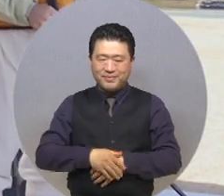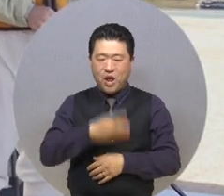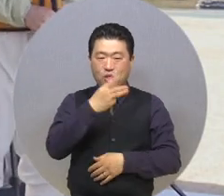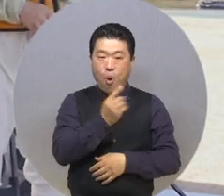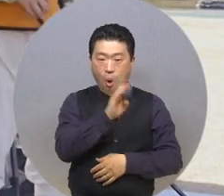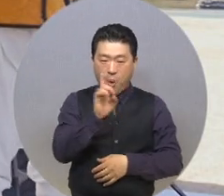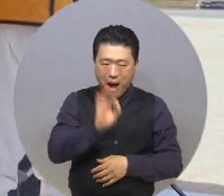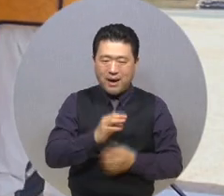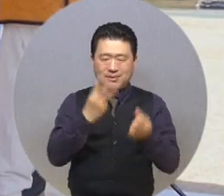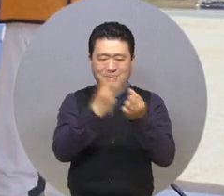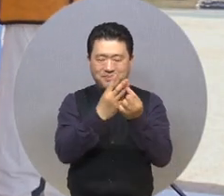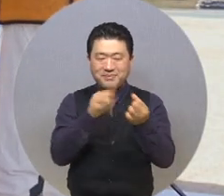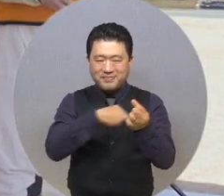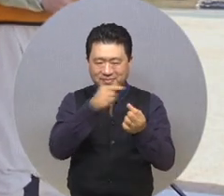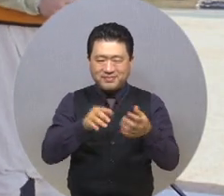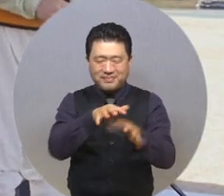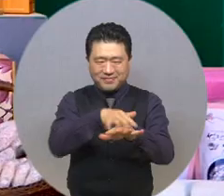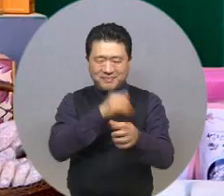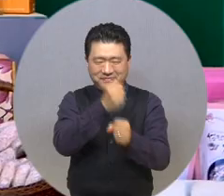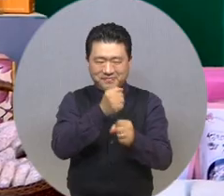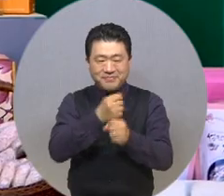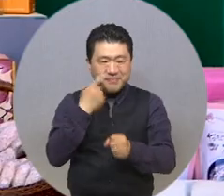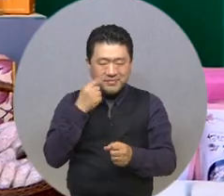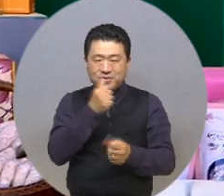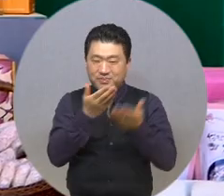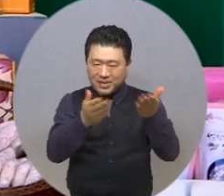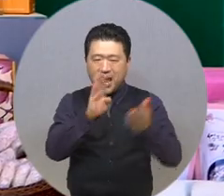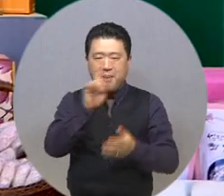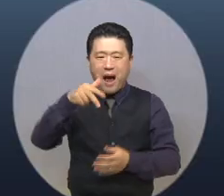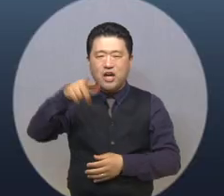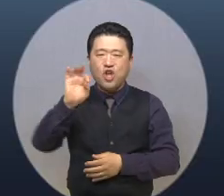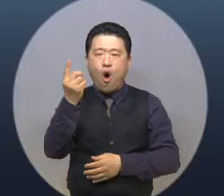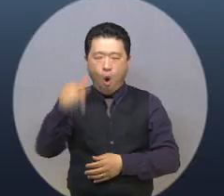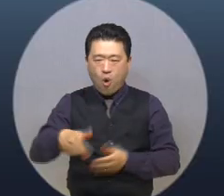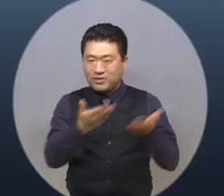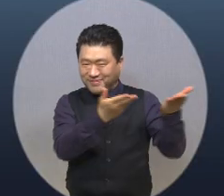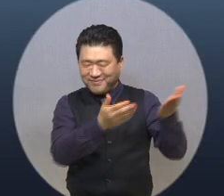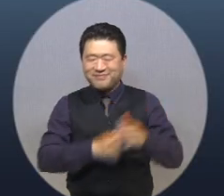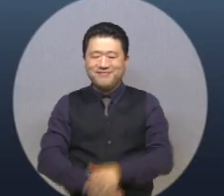강정 3종 세트를 소개 올리도록 하겠습니다. 박정욱 대표님이세요.